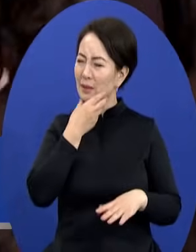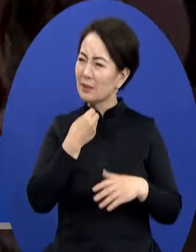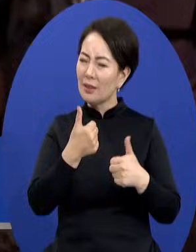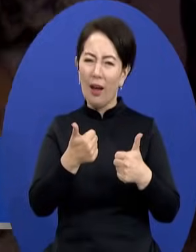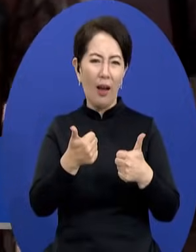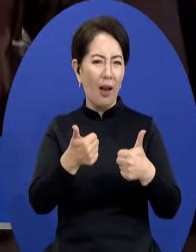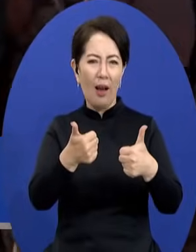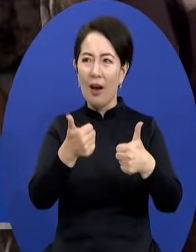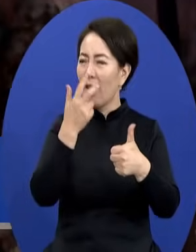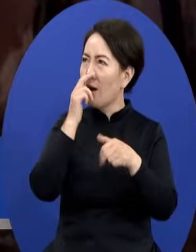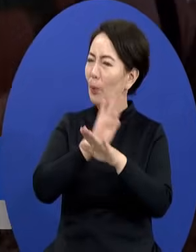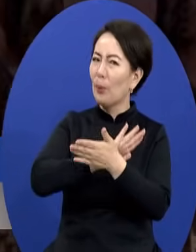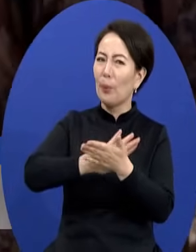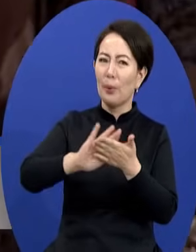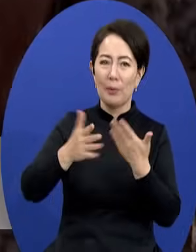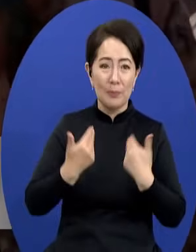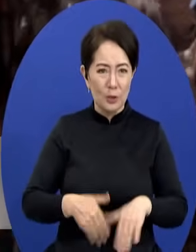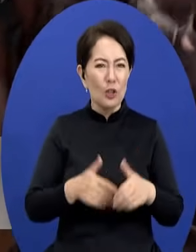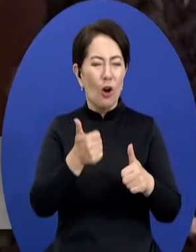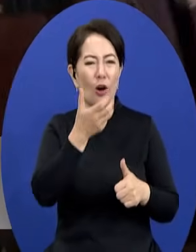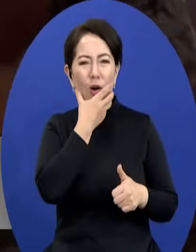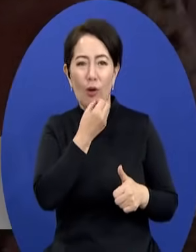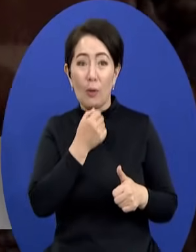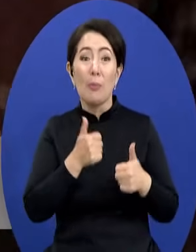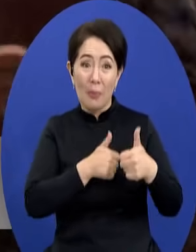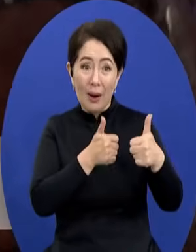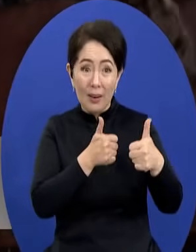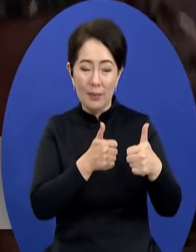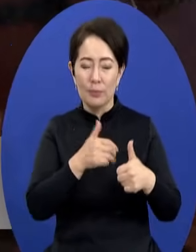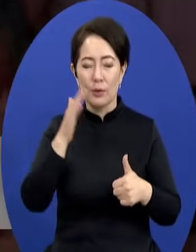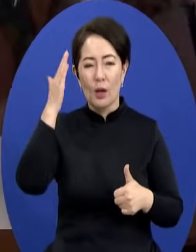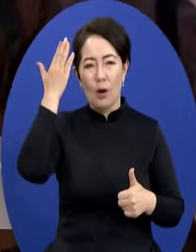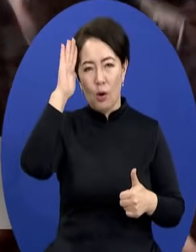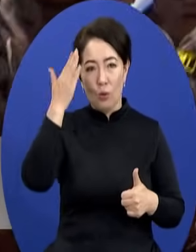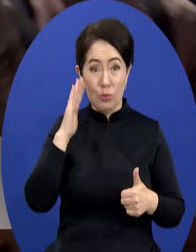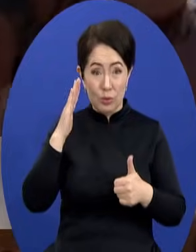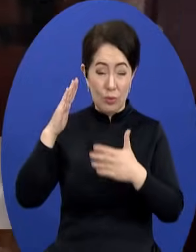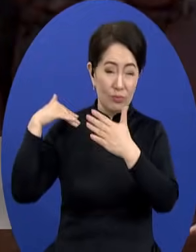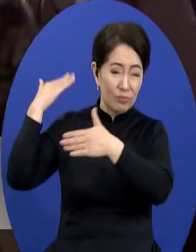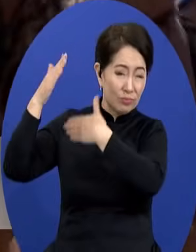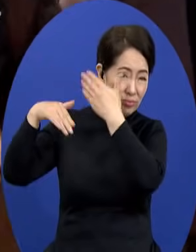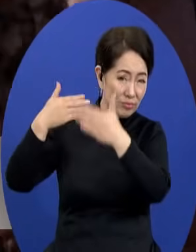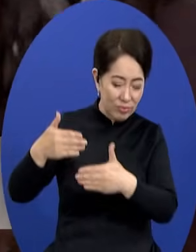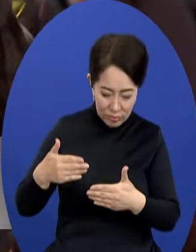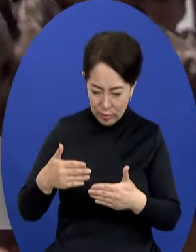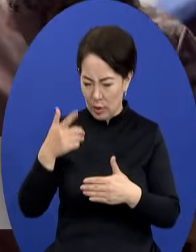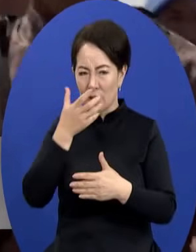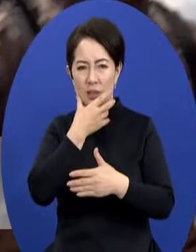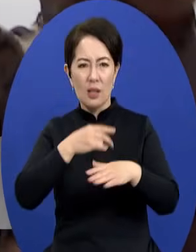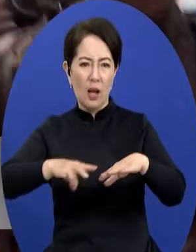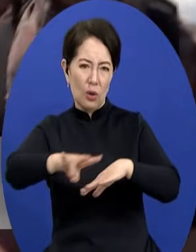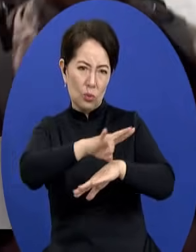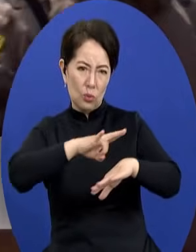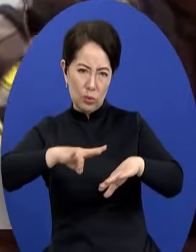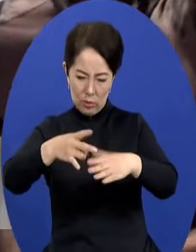одоо бахархаж байна. За, мөн одоо өвөгдөйдсэн маань одоо нэг сайхан нутгийн үлдээх юм бол